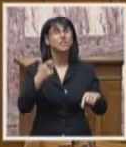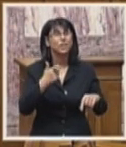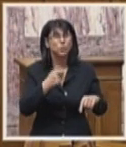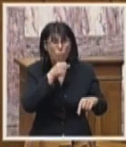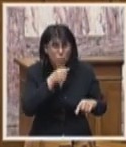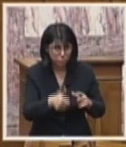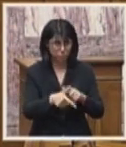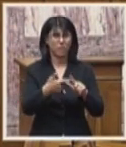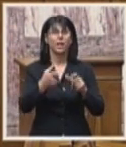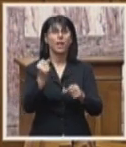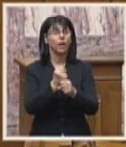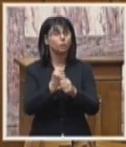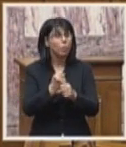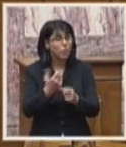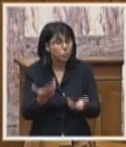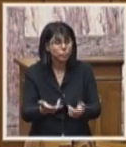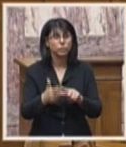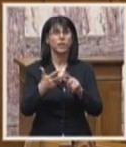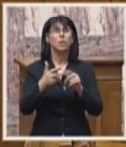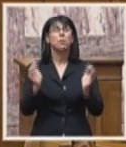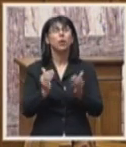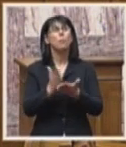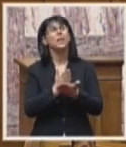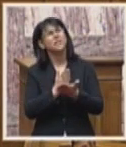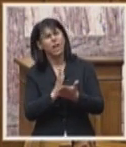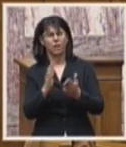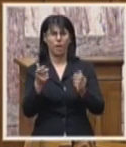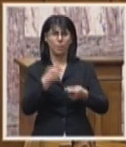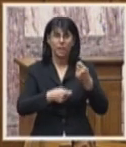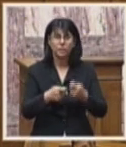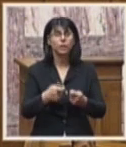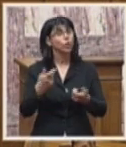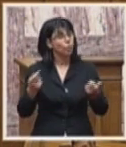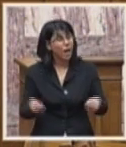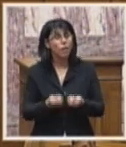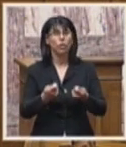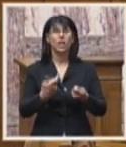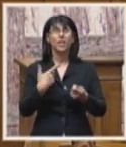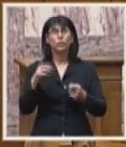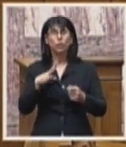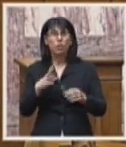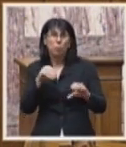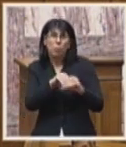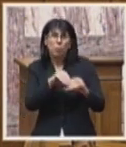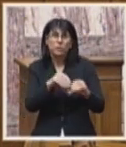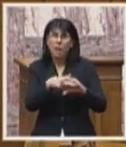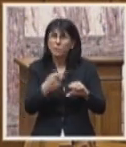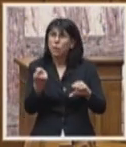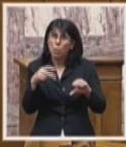τον εργαζόμενο, το κάνω για τη μικρομεσαία επιχείρηση, το κάνω για τον καταθέτη, το κάνω για τη νέα γενιά.